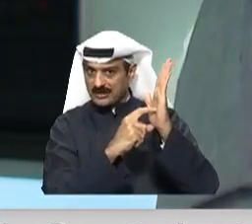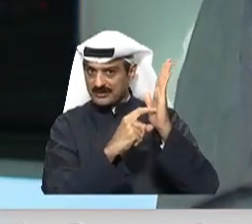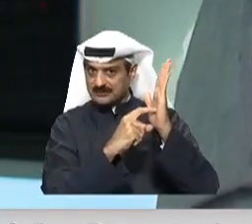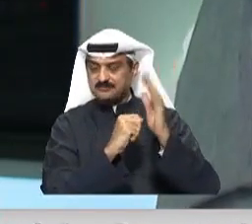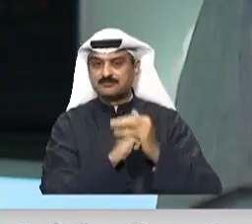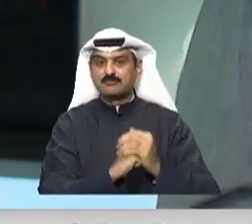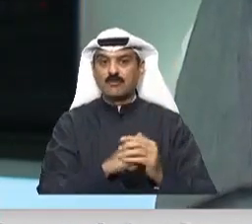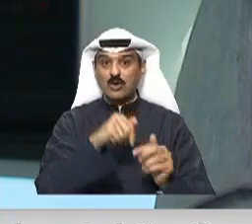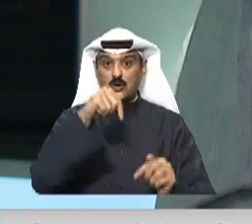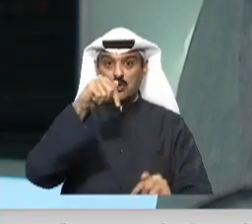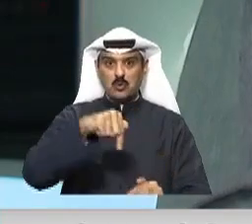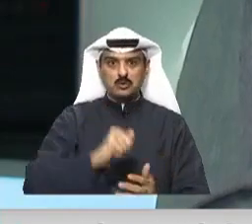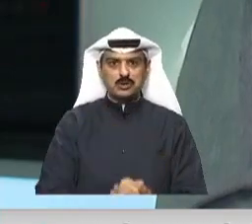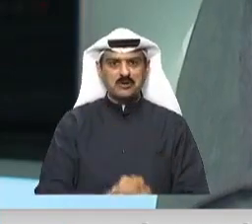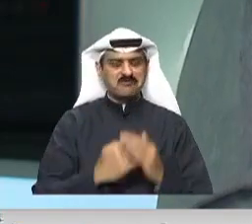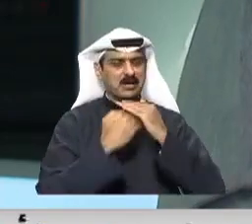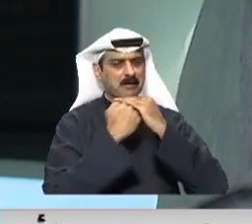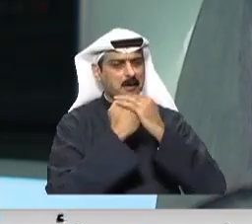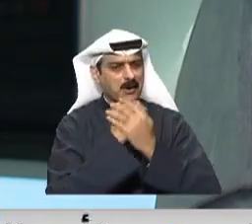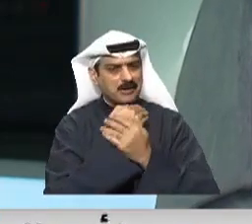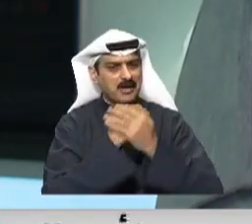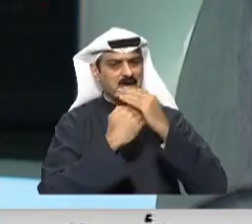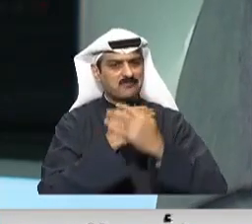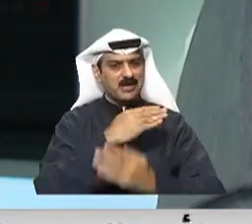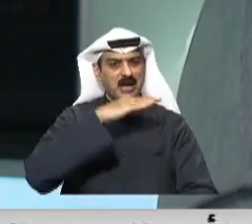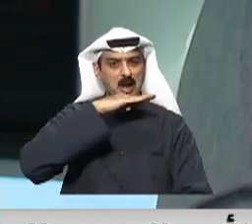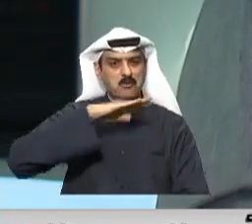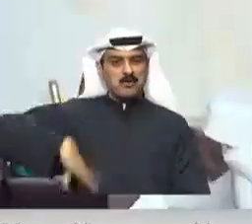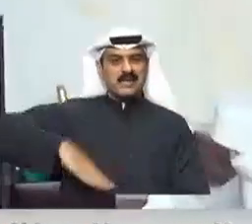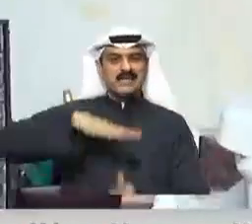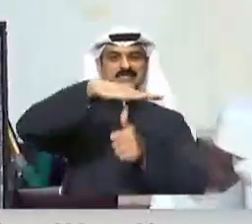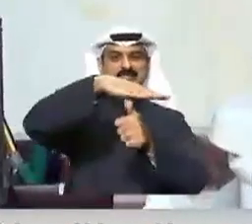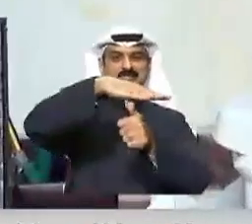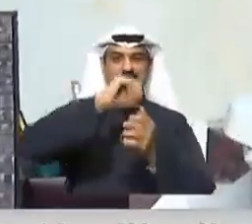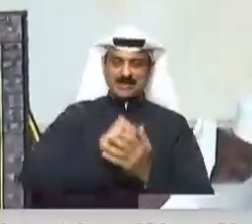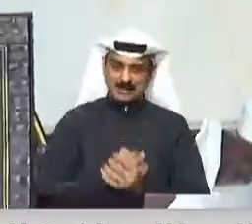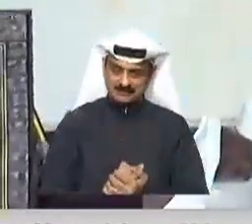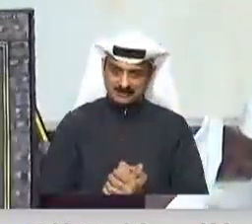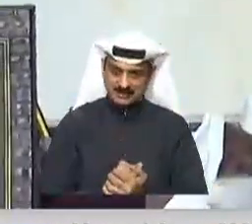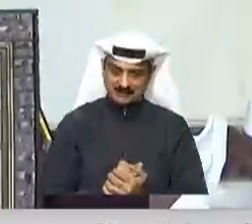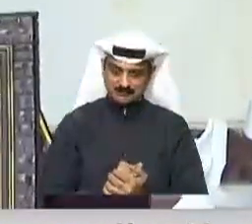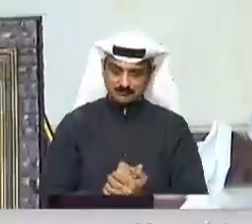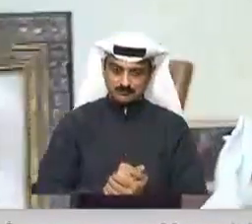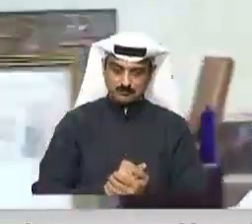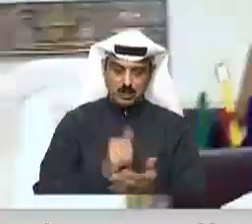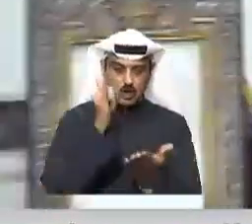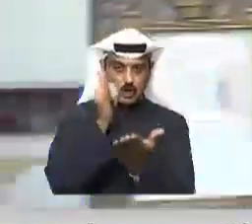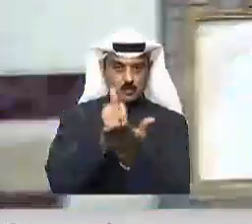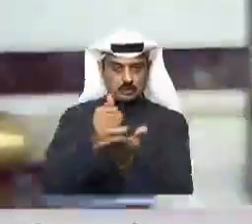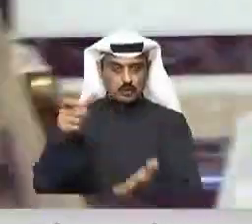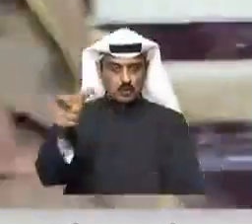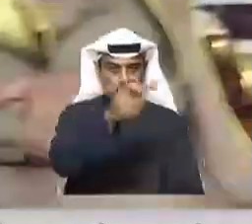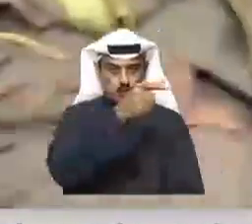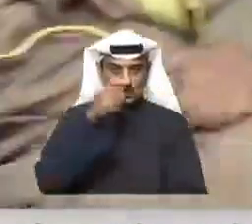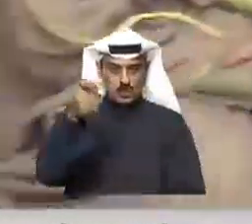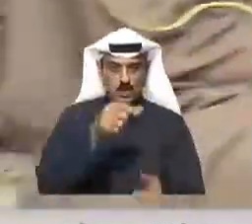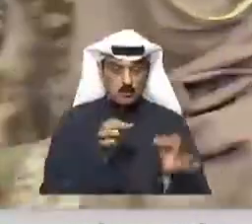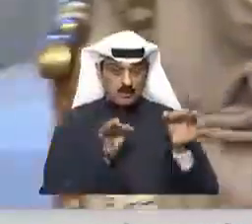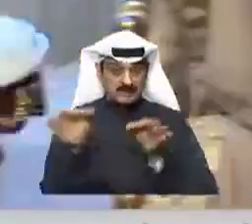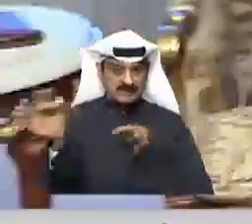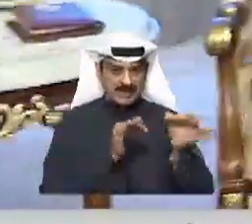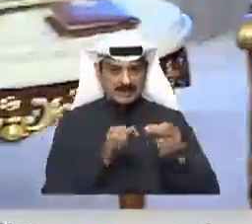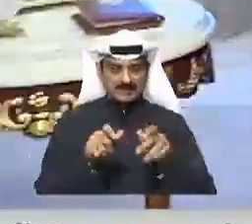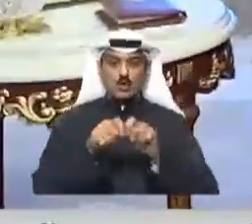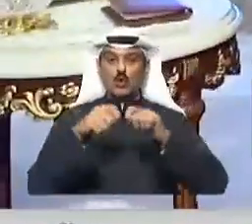لمسه الابويه من القياده السياسيه مراقبون السياسي ون شهدوا في